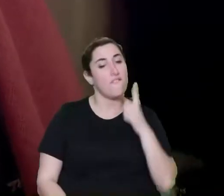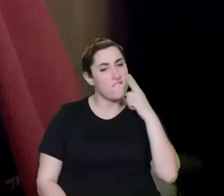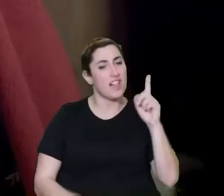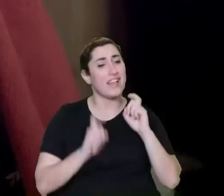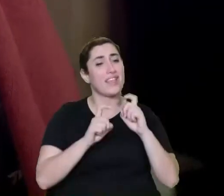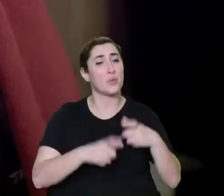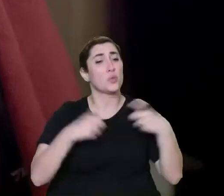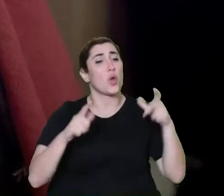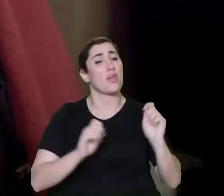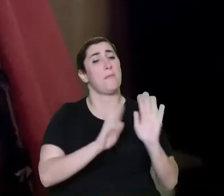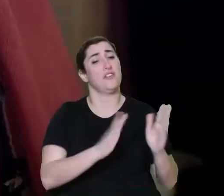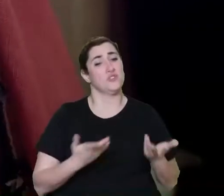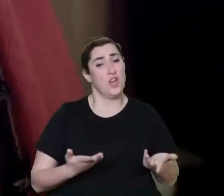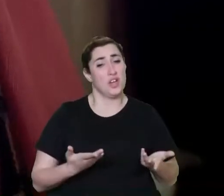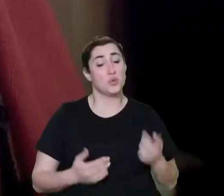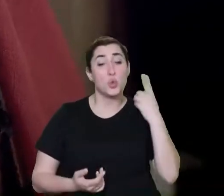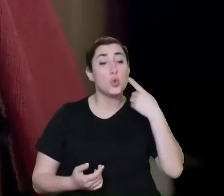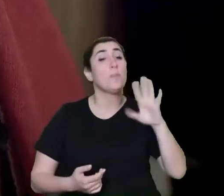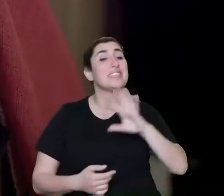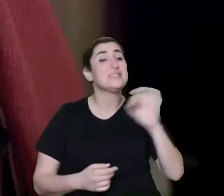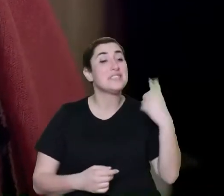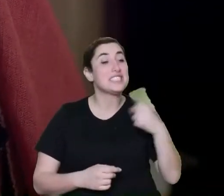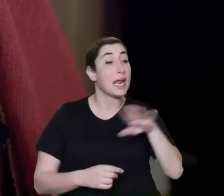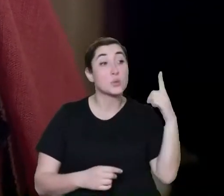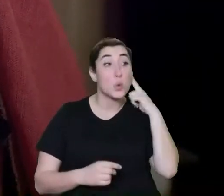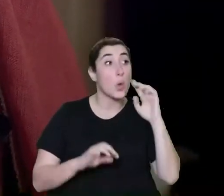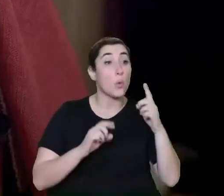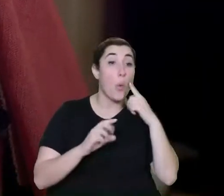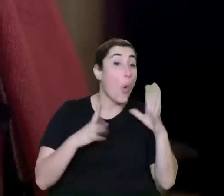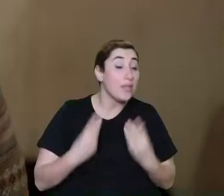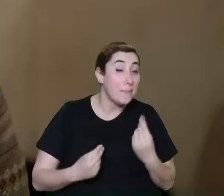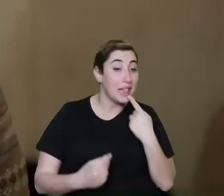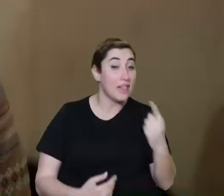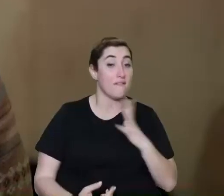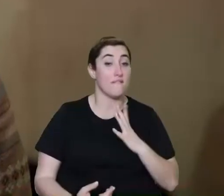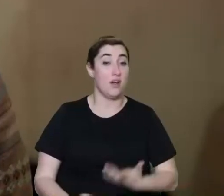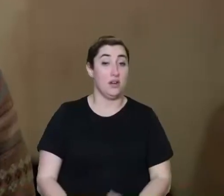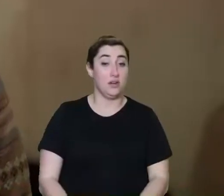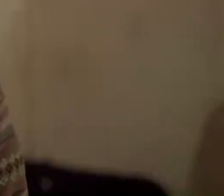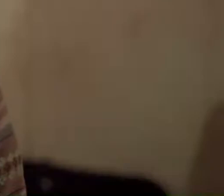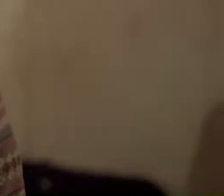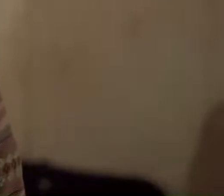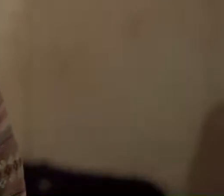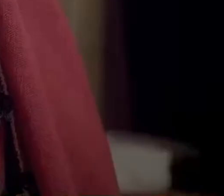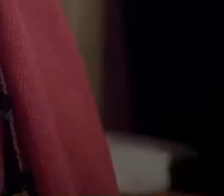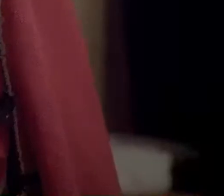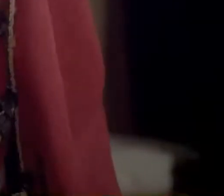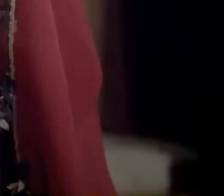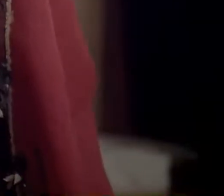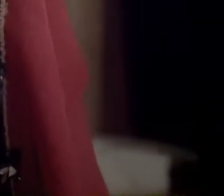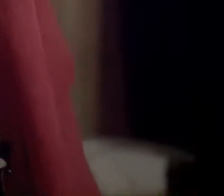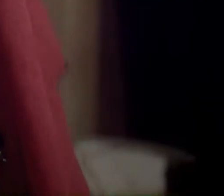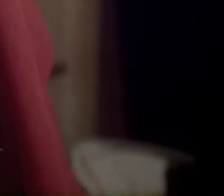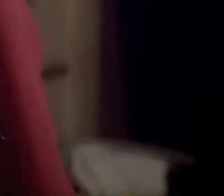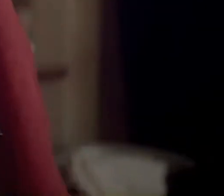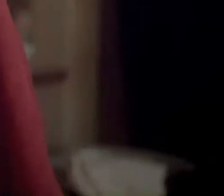Vallahi dedikodu türeteceksin Kira. Duymadın mı hiç yerinin kulağı vardır diye bir söz? O ne demek der gibi bakıp başını hafifçe yana